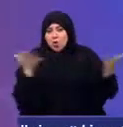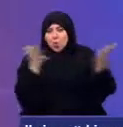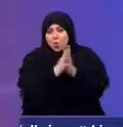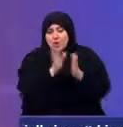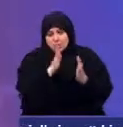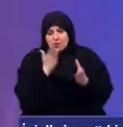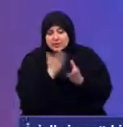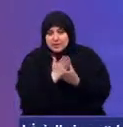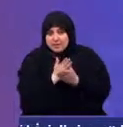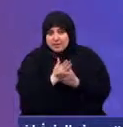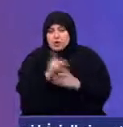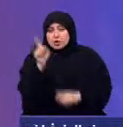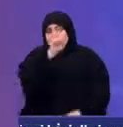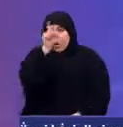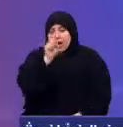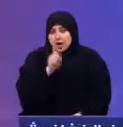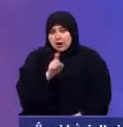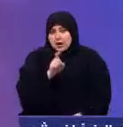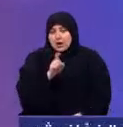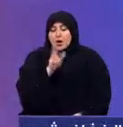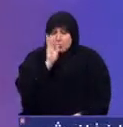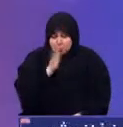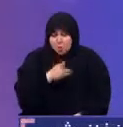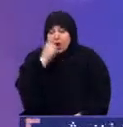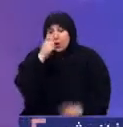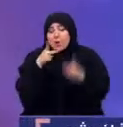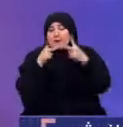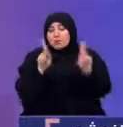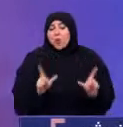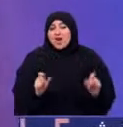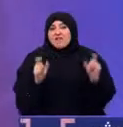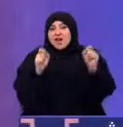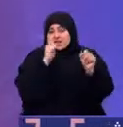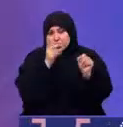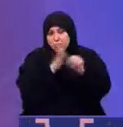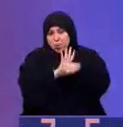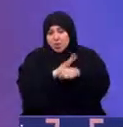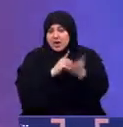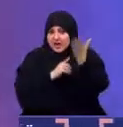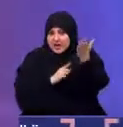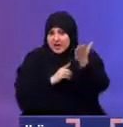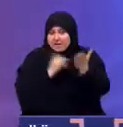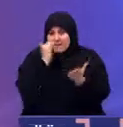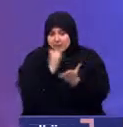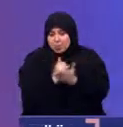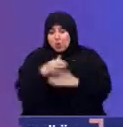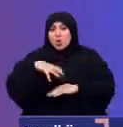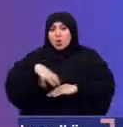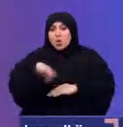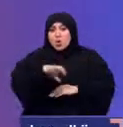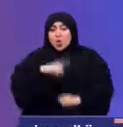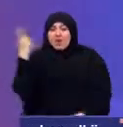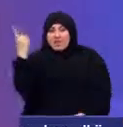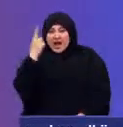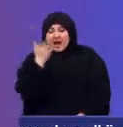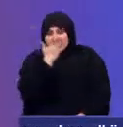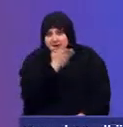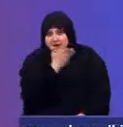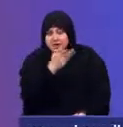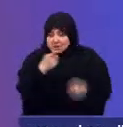رجعنا على سؤال بأنه يعني هل منذ انتشار جائحة كورونا الإجراءات التي اتخذتها دول العالم أجمع